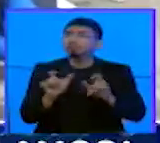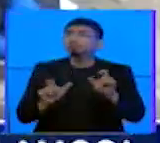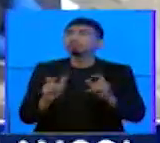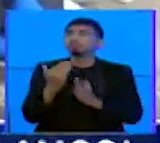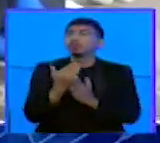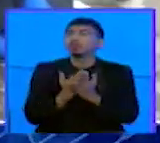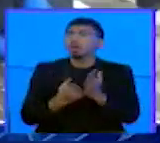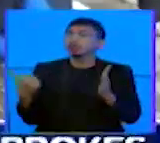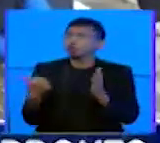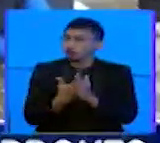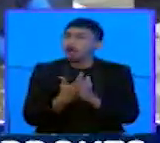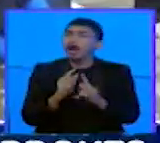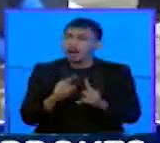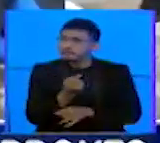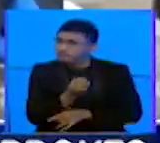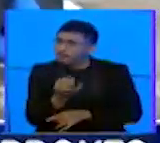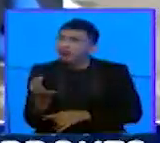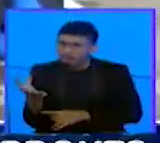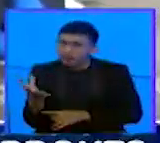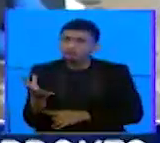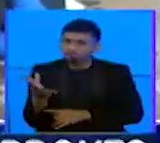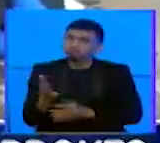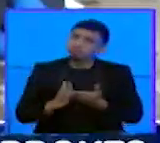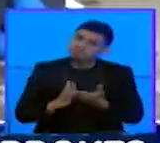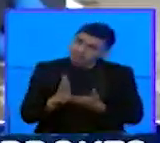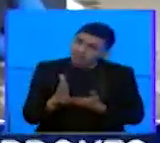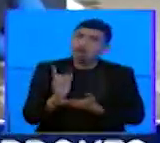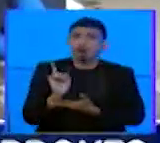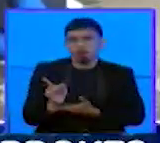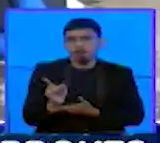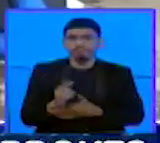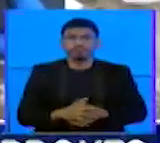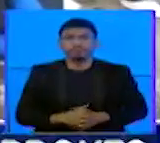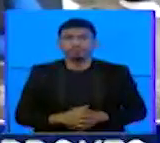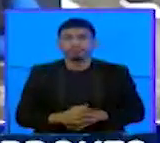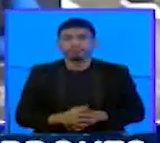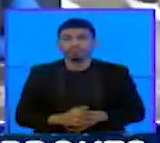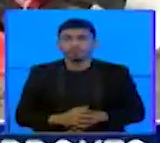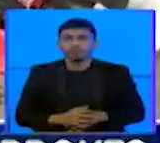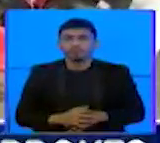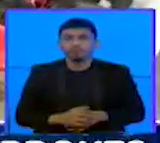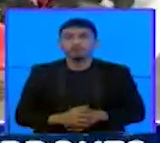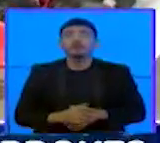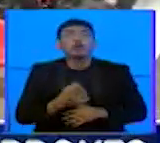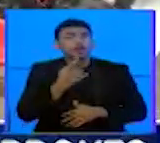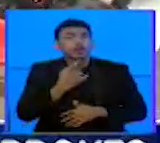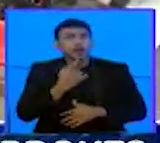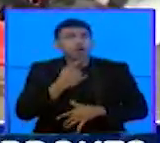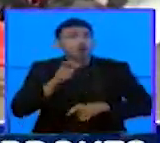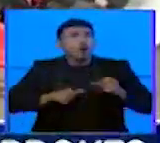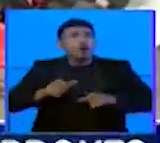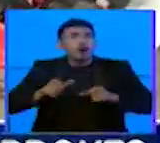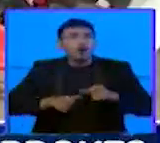masih ada saja orang yang tidak memakai masker dengan baik dan benar. Kemudian juga sejumlah pembatasan ini masih